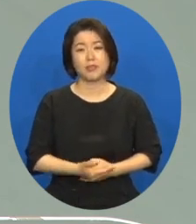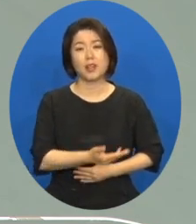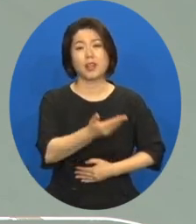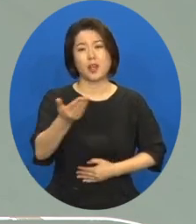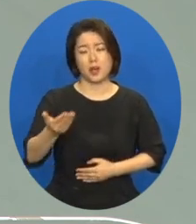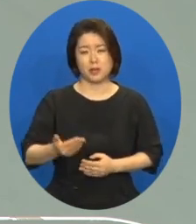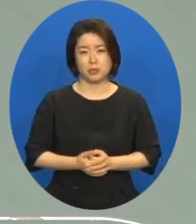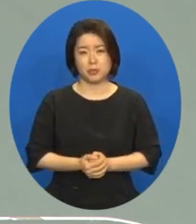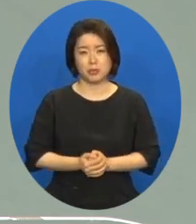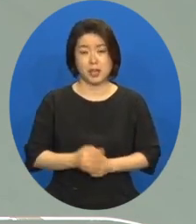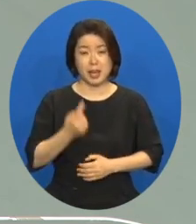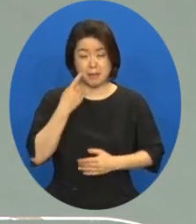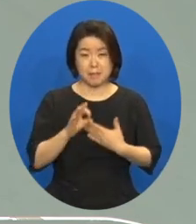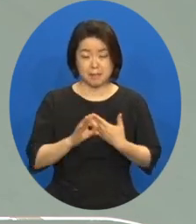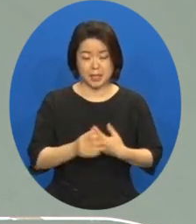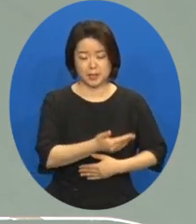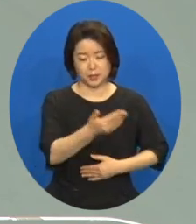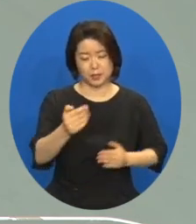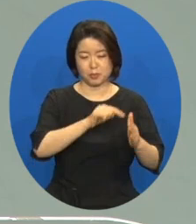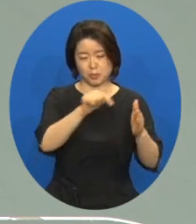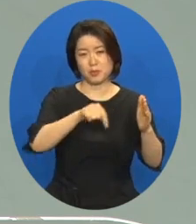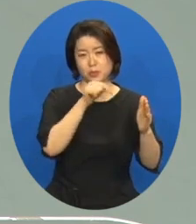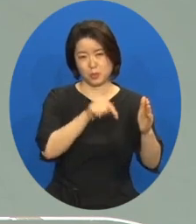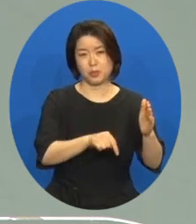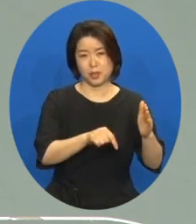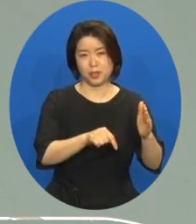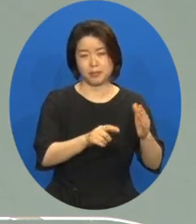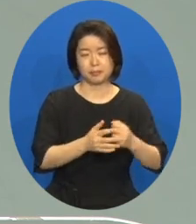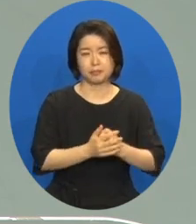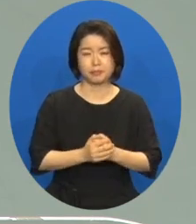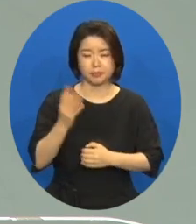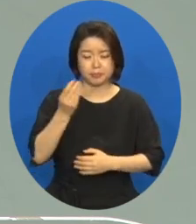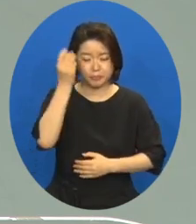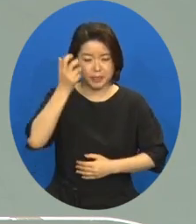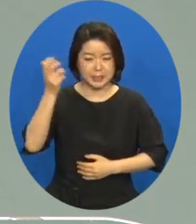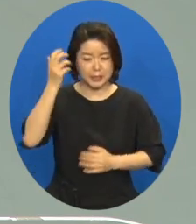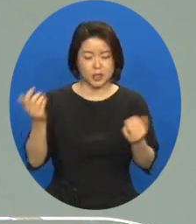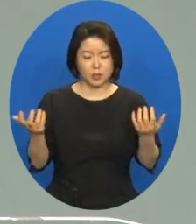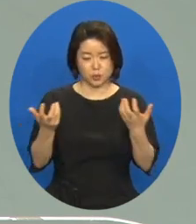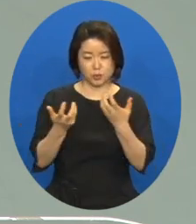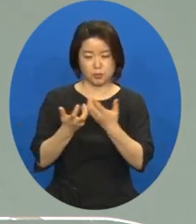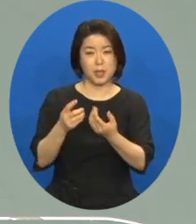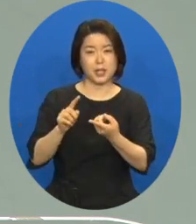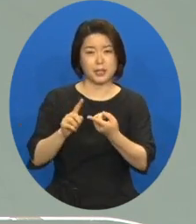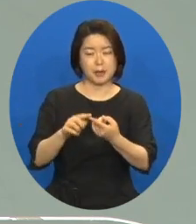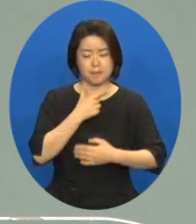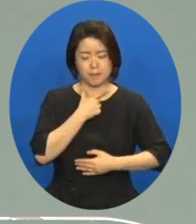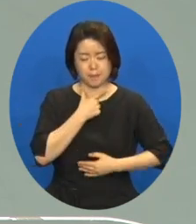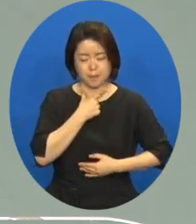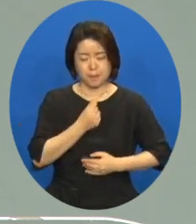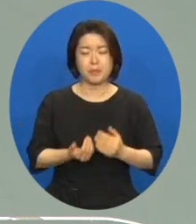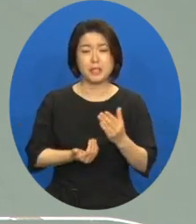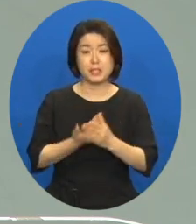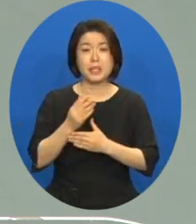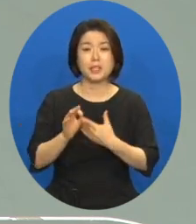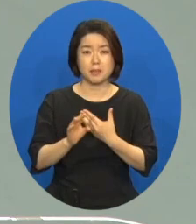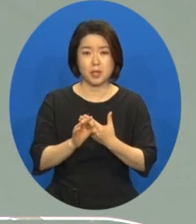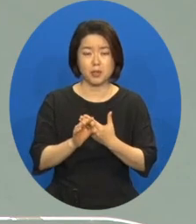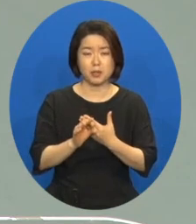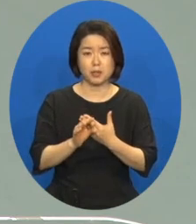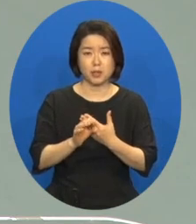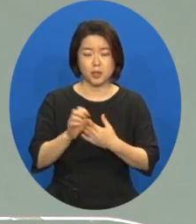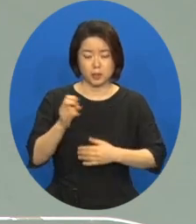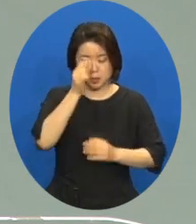여러분, 만약에 여러분 속에 성령 충만함에 대한 갈망이 일어난다면, 다시 말하면 기도가